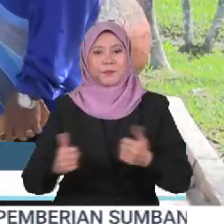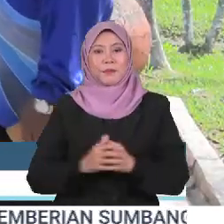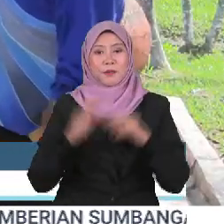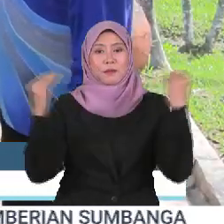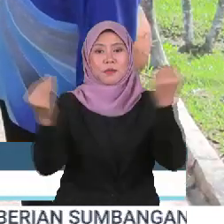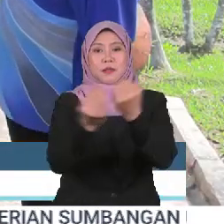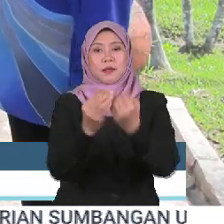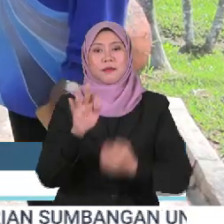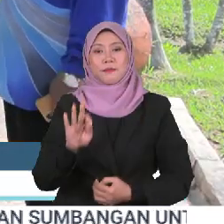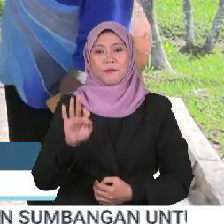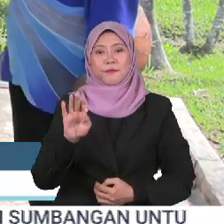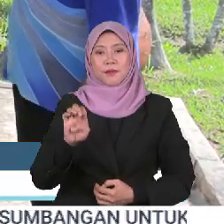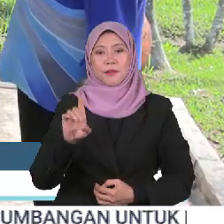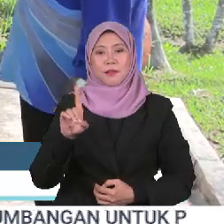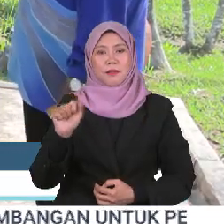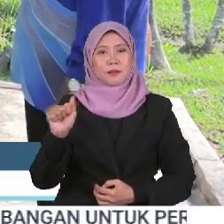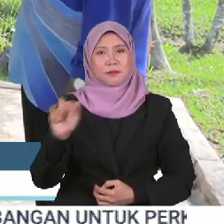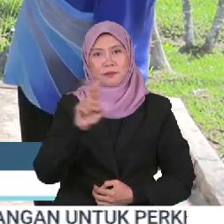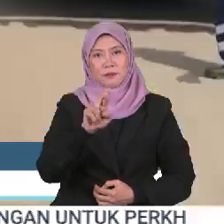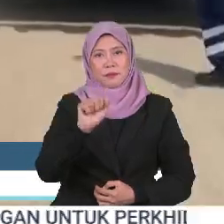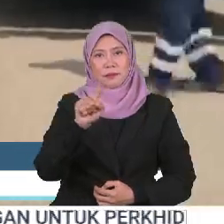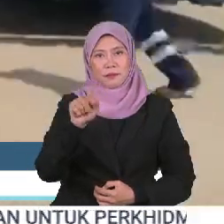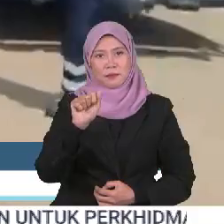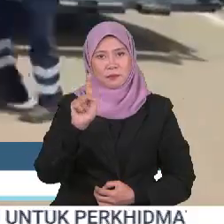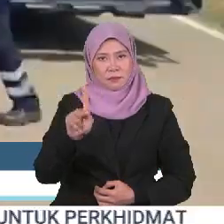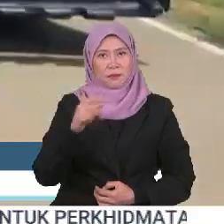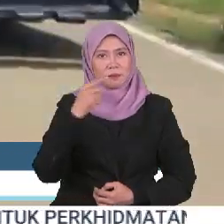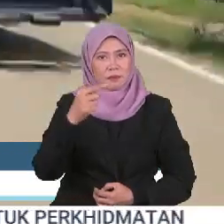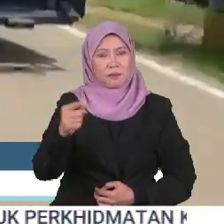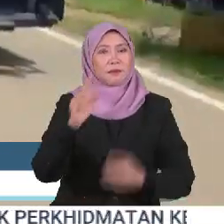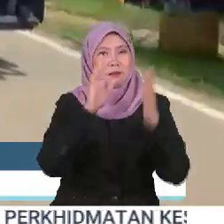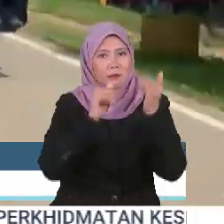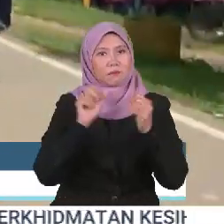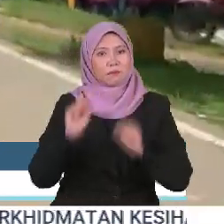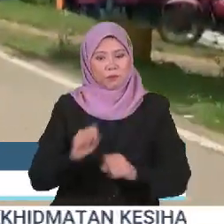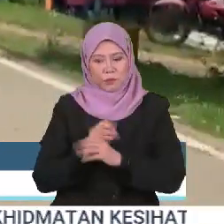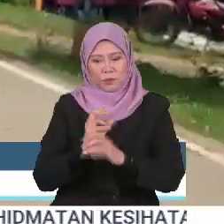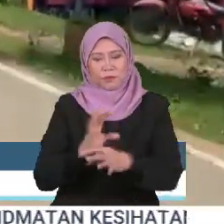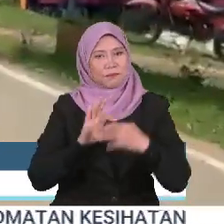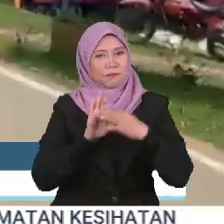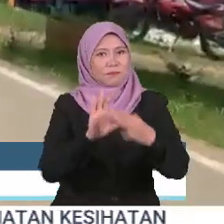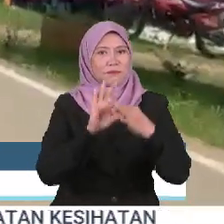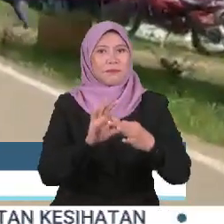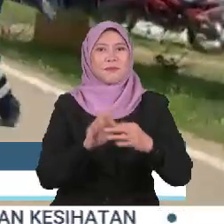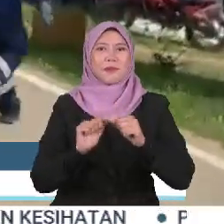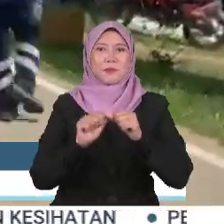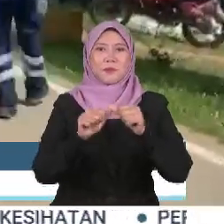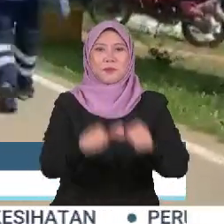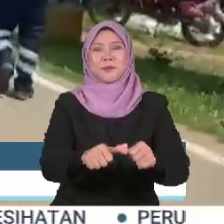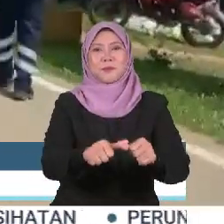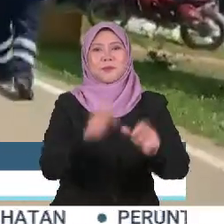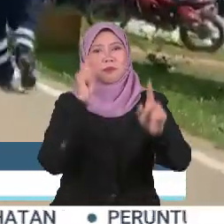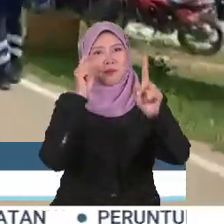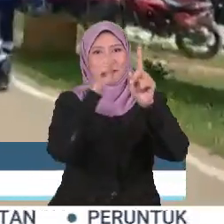Kemasyarakatan Gabungan Felda Wilayah Jengke, Razak Daud pula berharap usaha ini berterusan kerana ia selari dengan matlamat